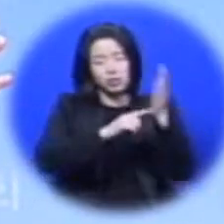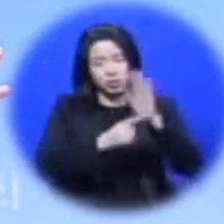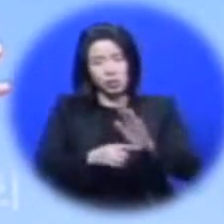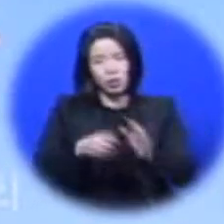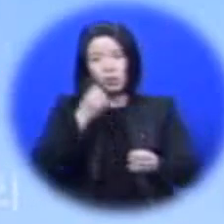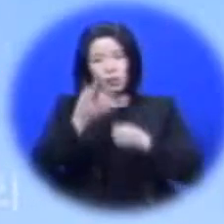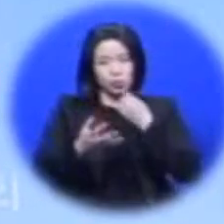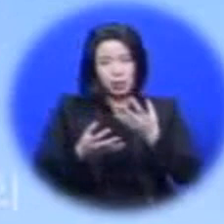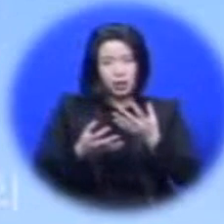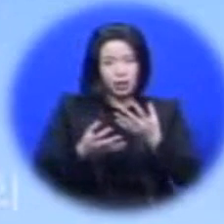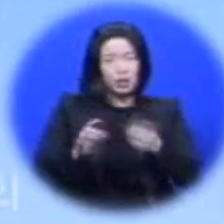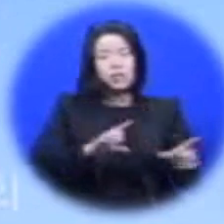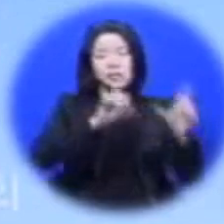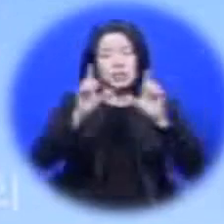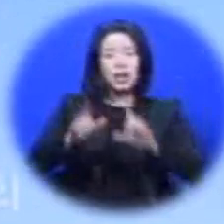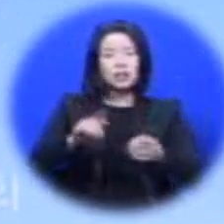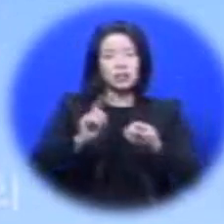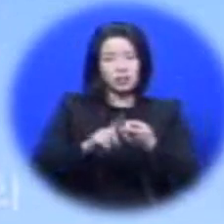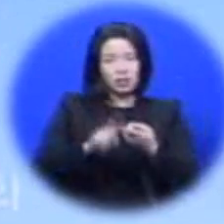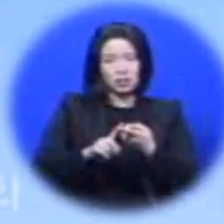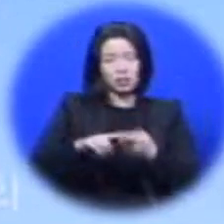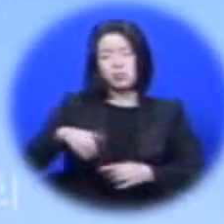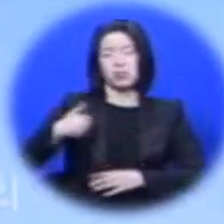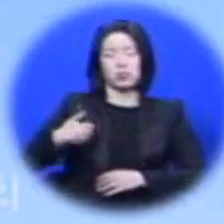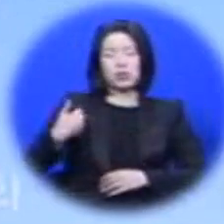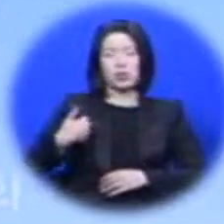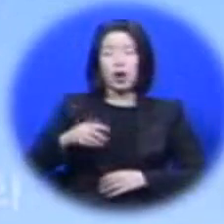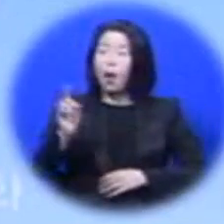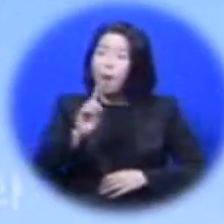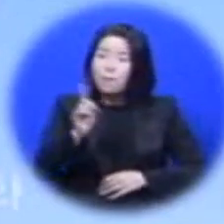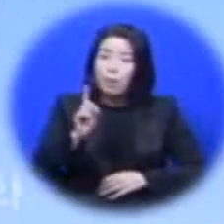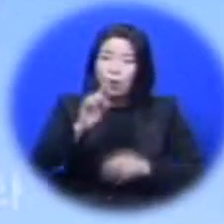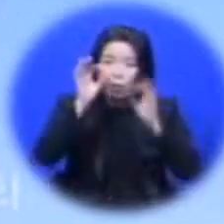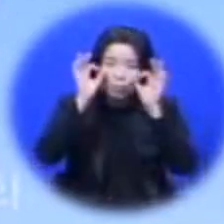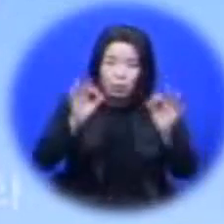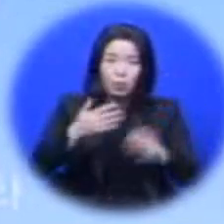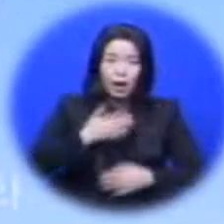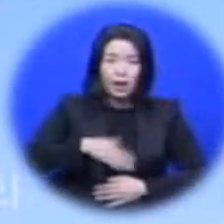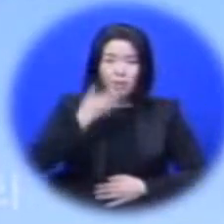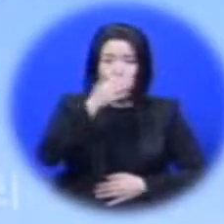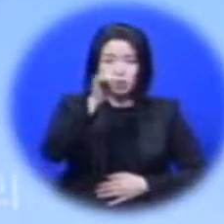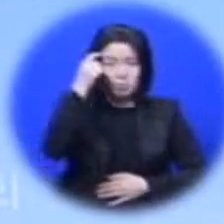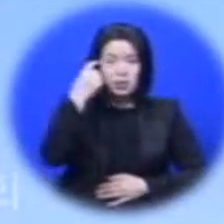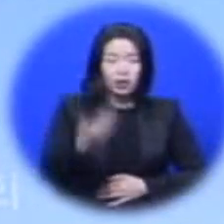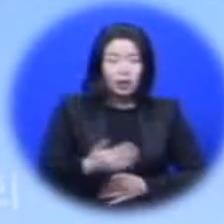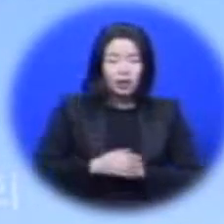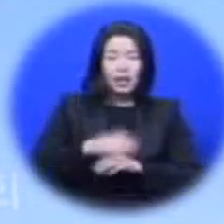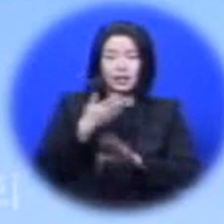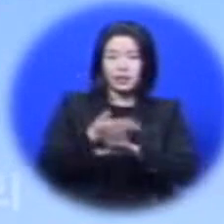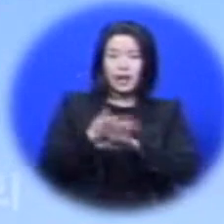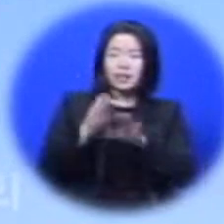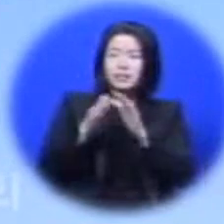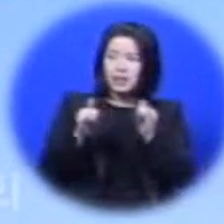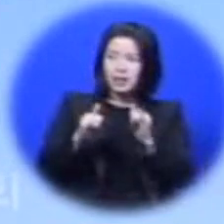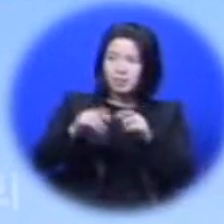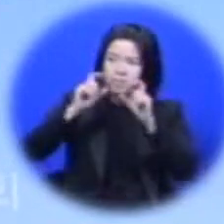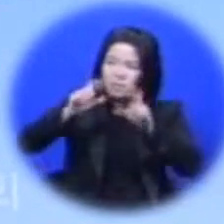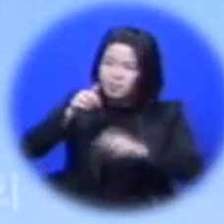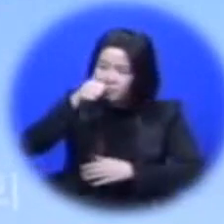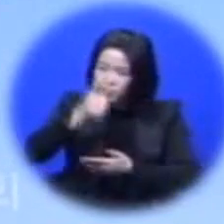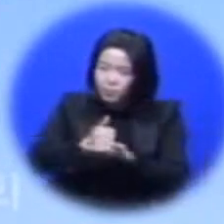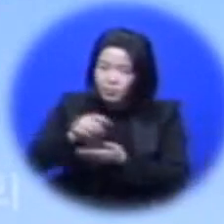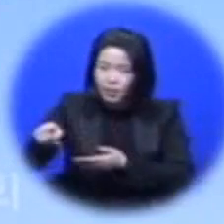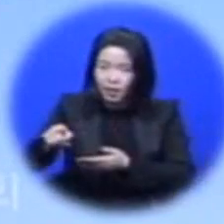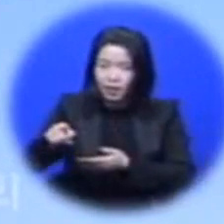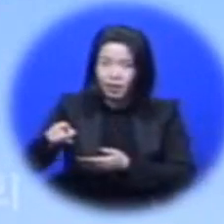고백하고 사는지는 모르는 일이에요. 뭘 보고 아느냐? 다른 사람을 정죄하는 걸 보면 압니다.